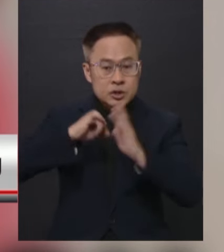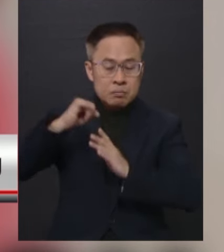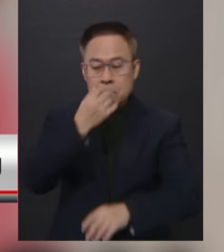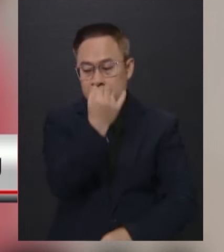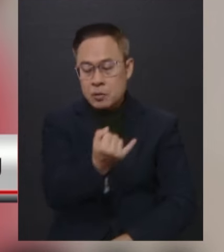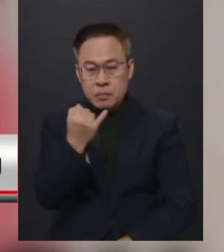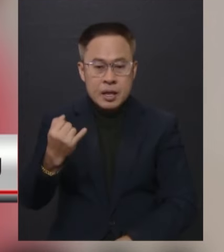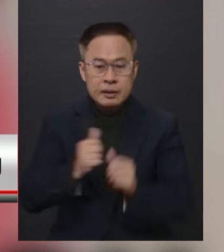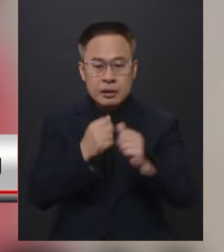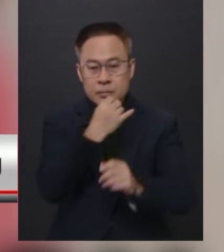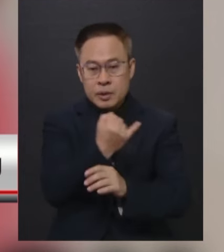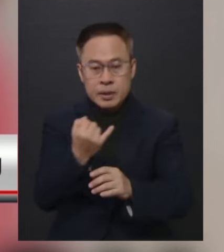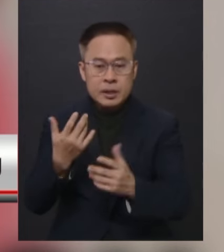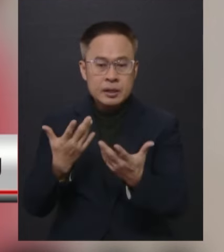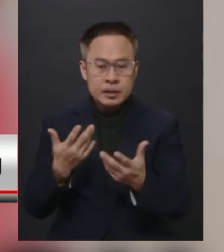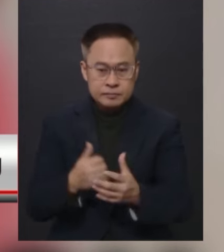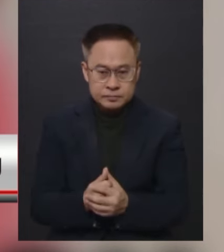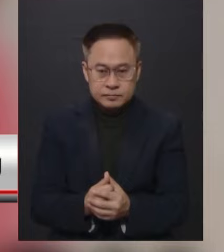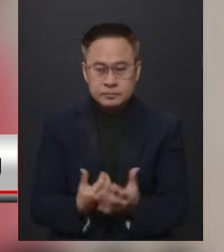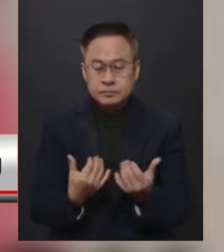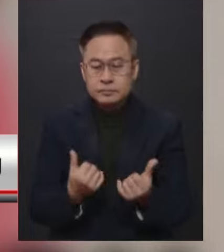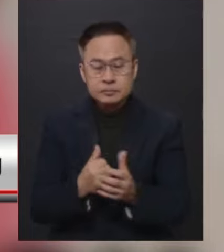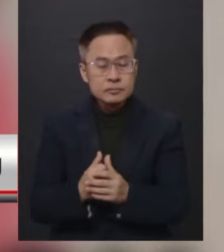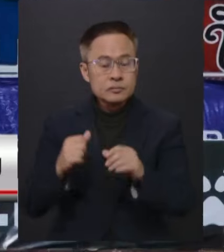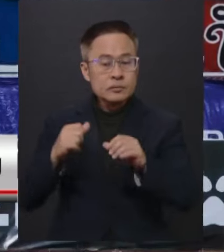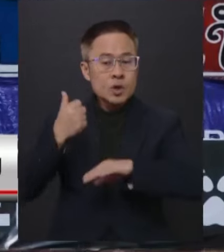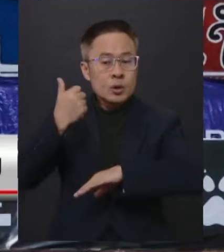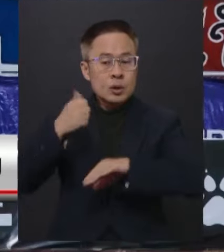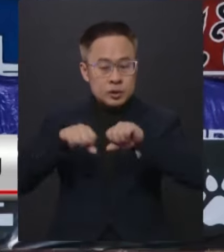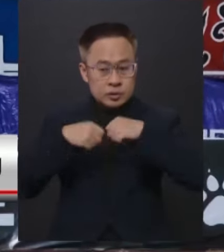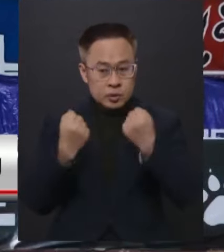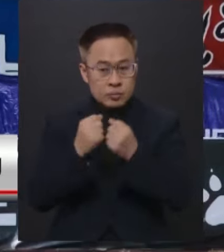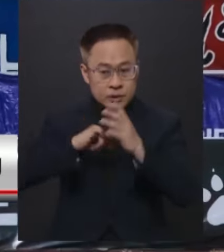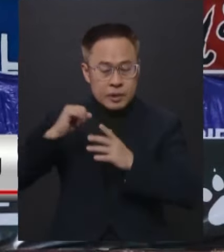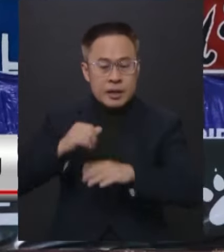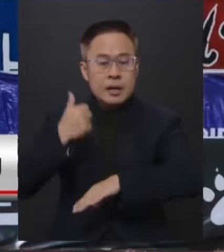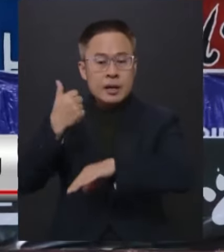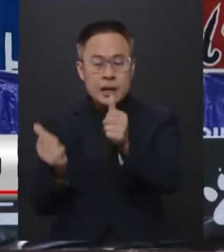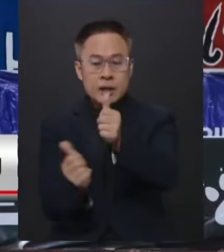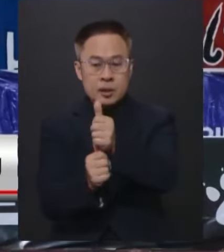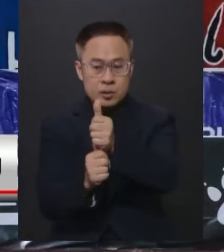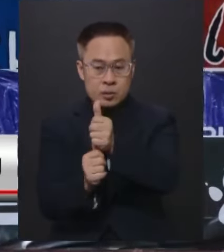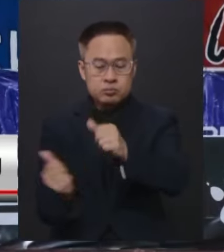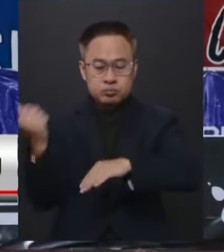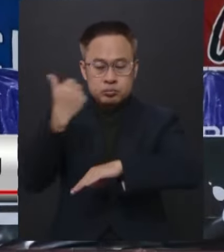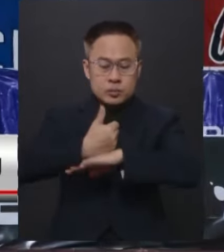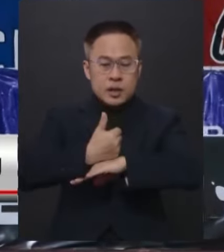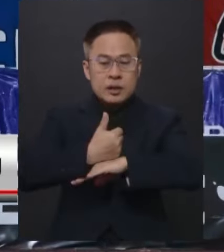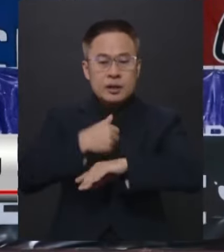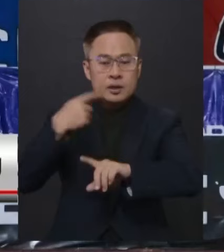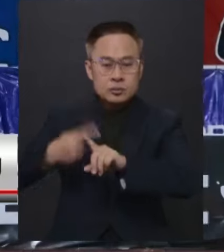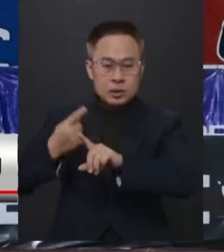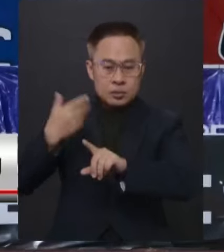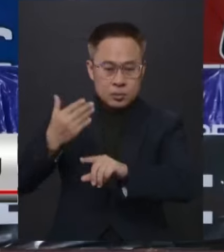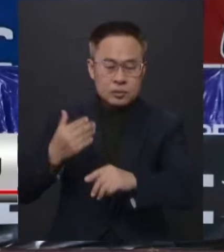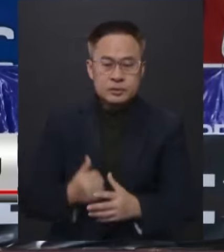างเอาไว้และทางสโมสรเชียงใหม่ FC ได้มอบหมายให้กับโค้ชก๊อฟณัฐพงศ์กระจ่างโพทำหน้าที่รักษ